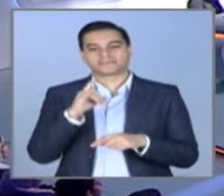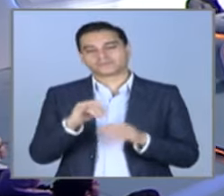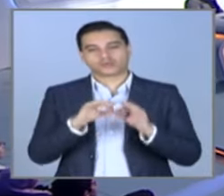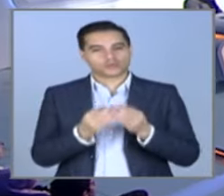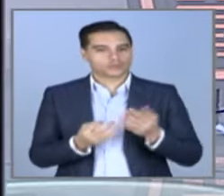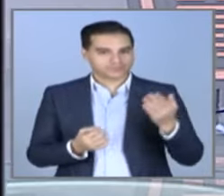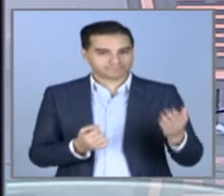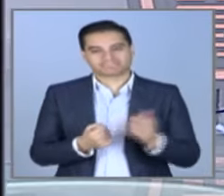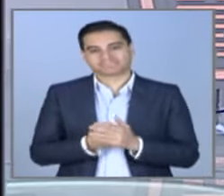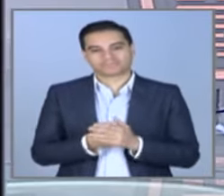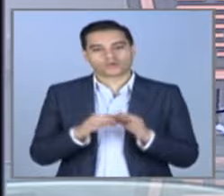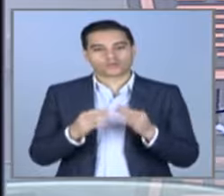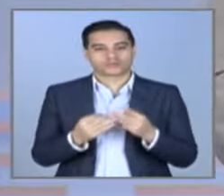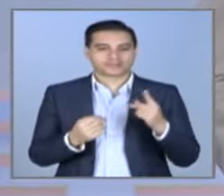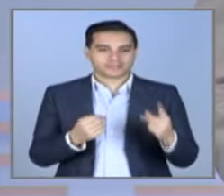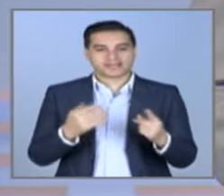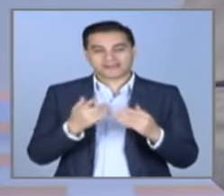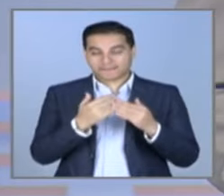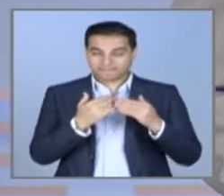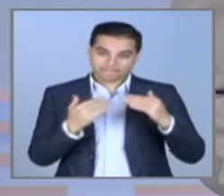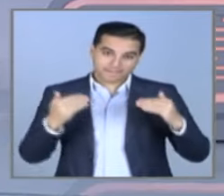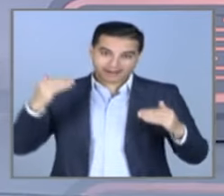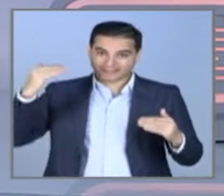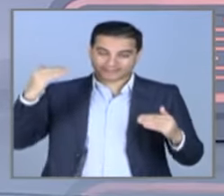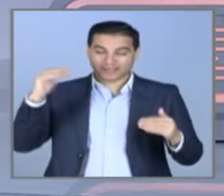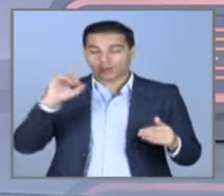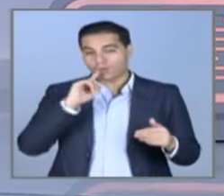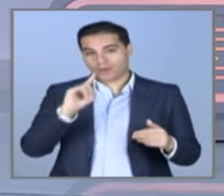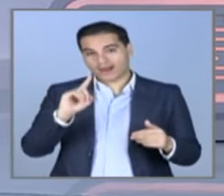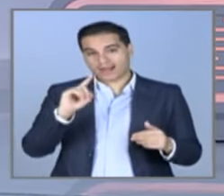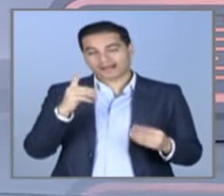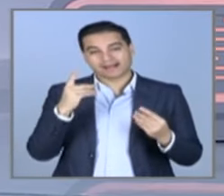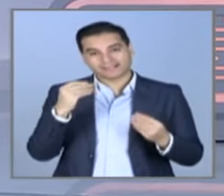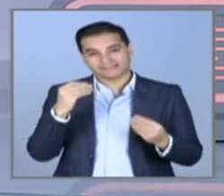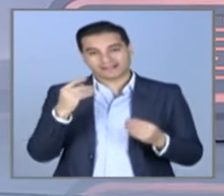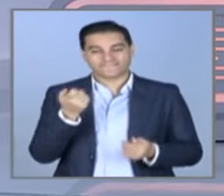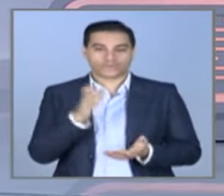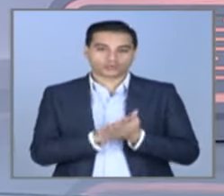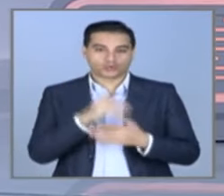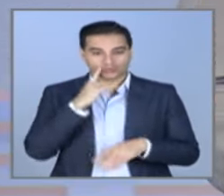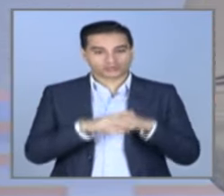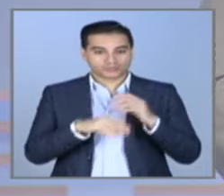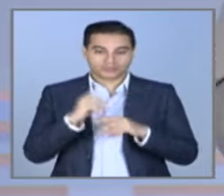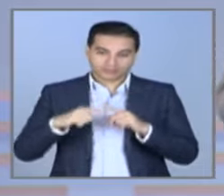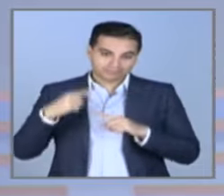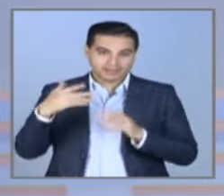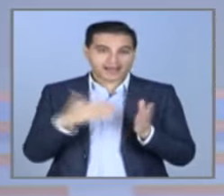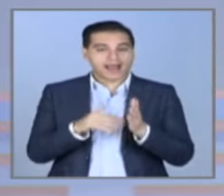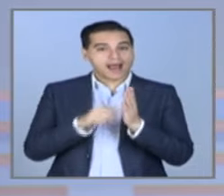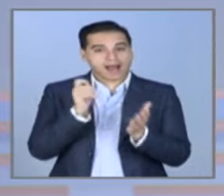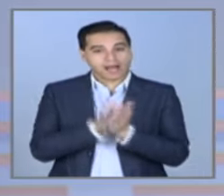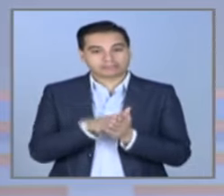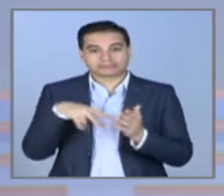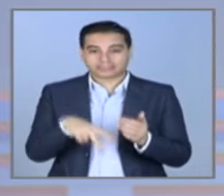50 عيلة خليل. عيلة خليل سكور بعد ولكن ما زال الامل موجود. الفقرة اللي جاية 80